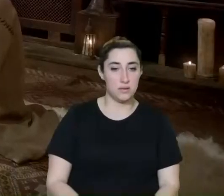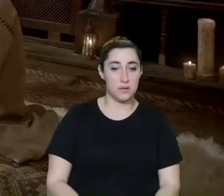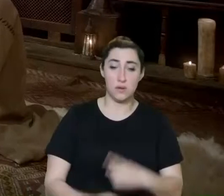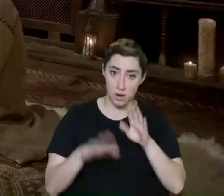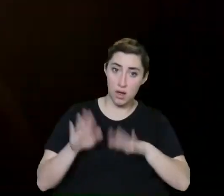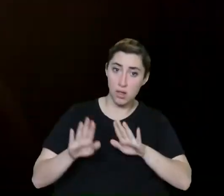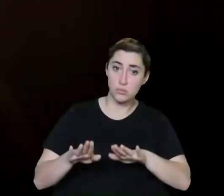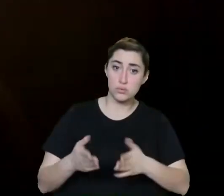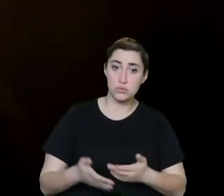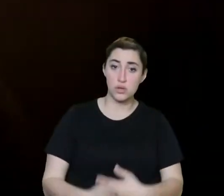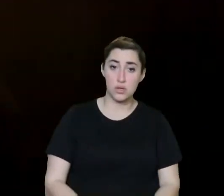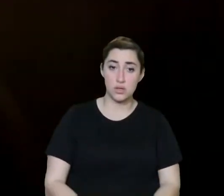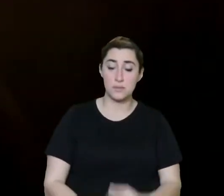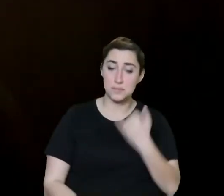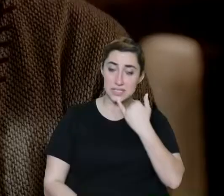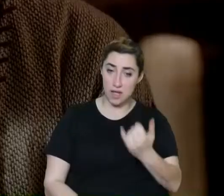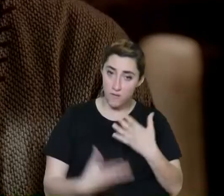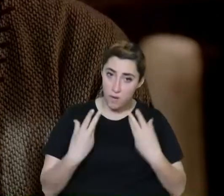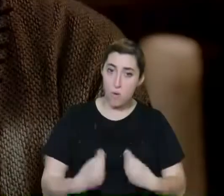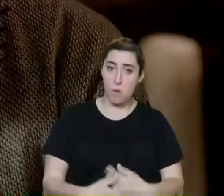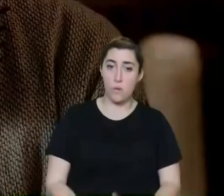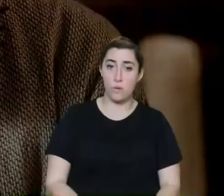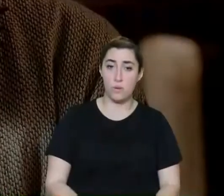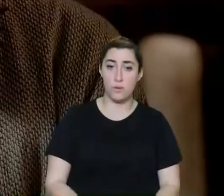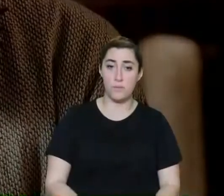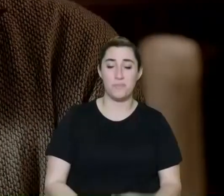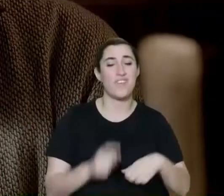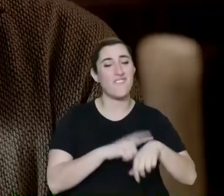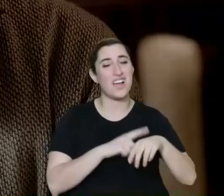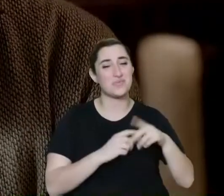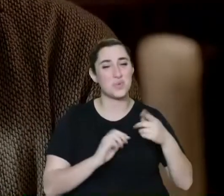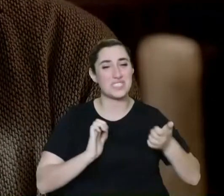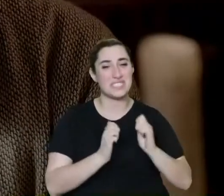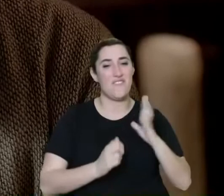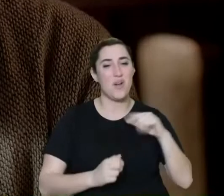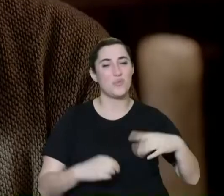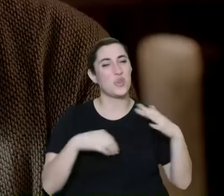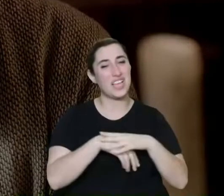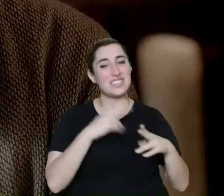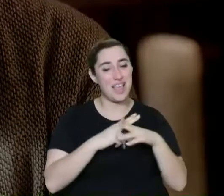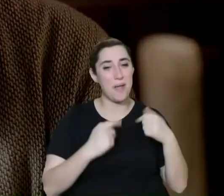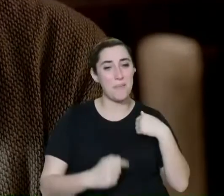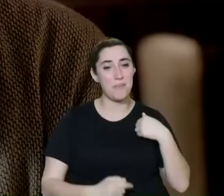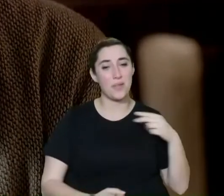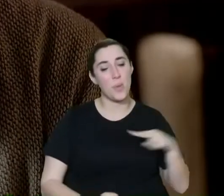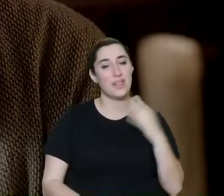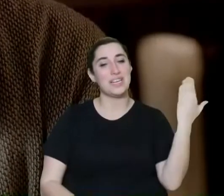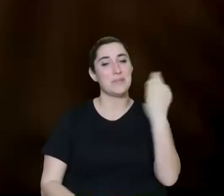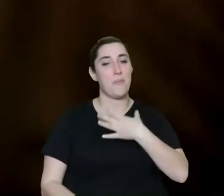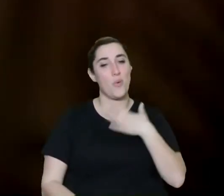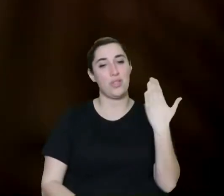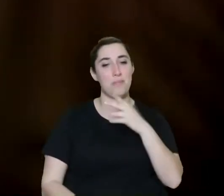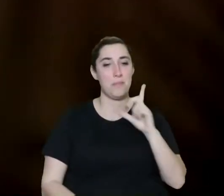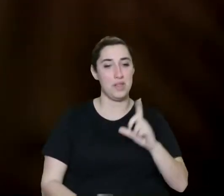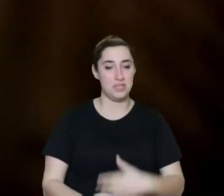Kal burada. Misafirimiz ol. Vaktim dardır. Bu geceden tezi yok. Düşmem lazım Konya yoluna.